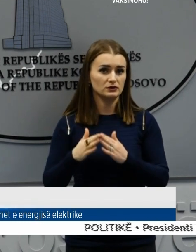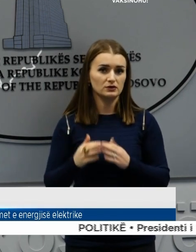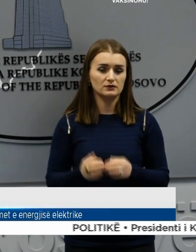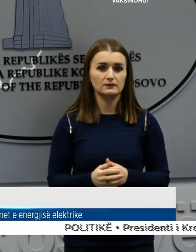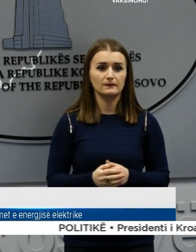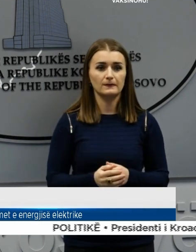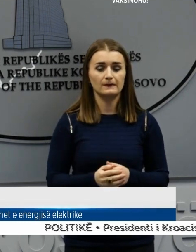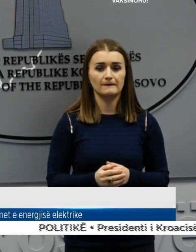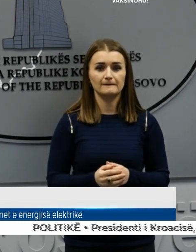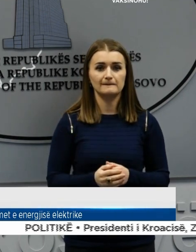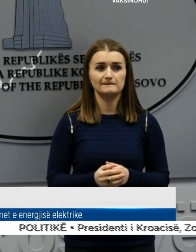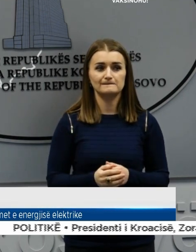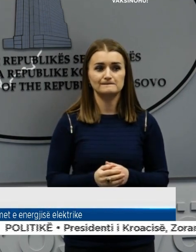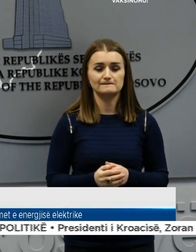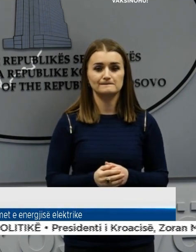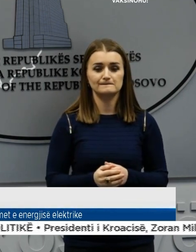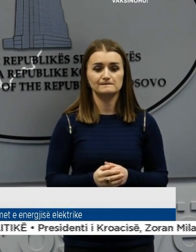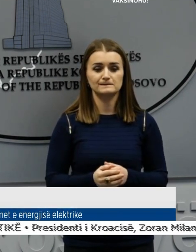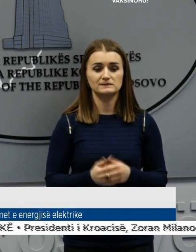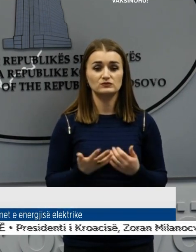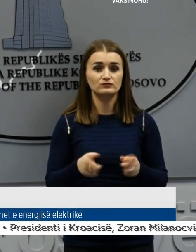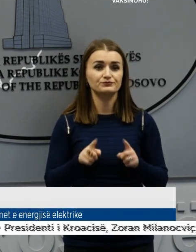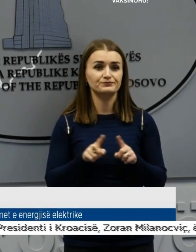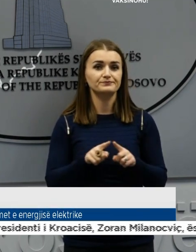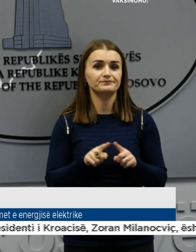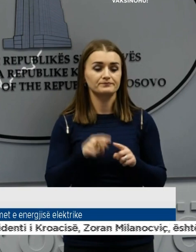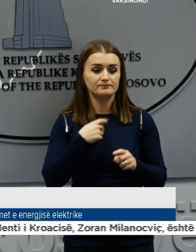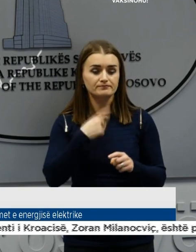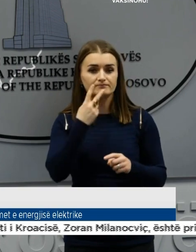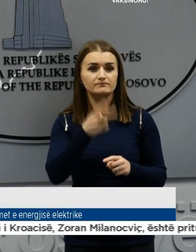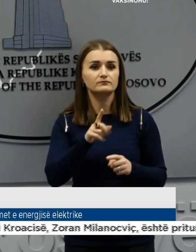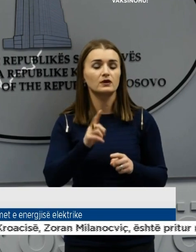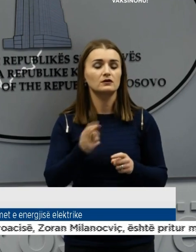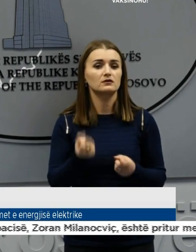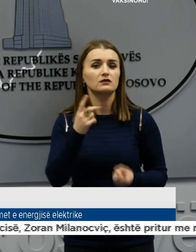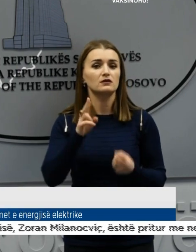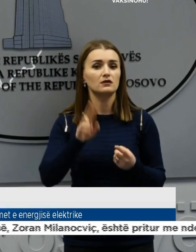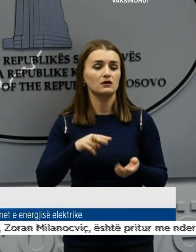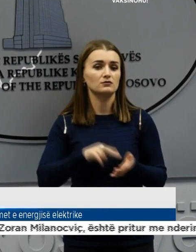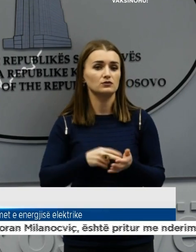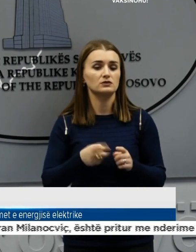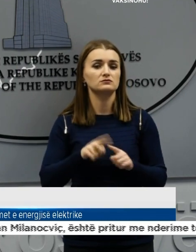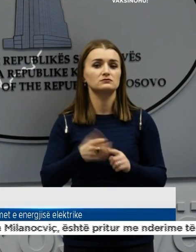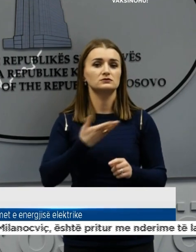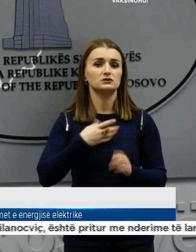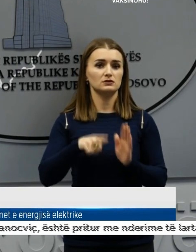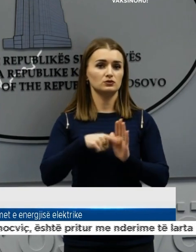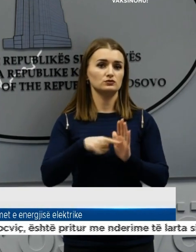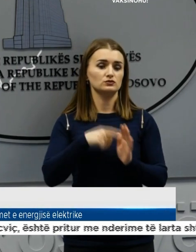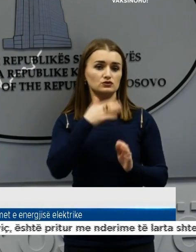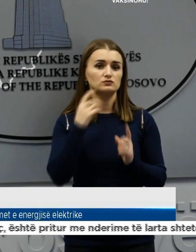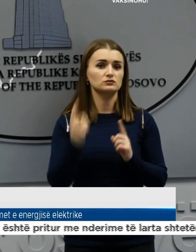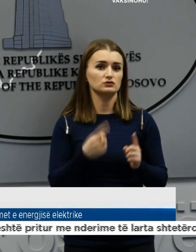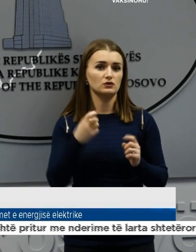gjitha aspektet jemi duke u përballur me faktorë që po ndikojnë negativisht në situatën energjetike.